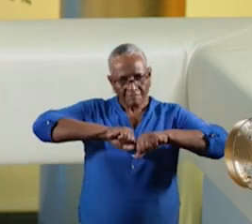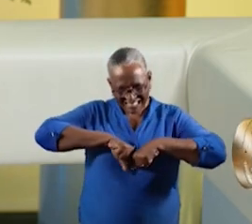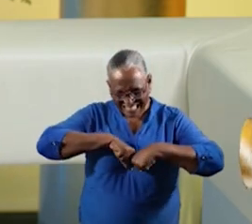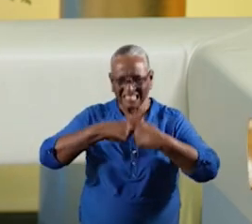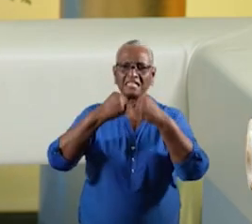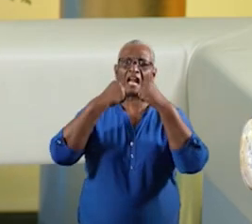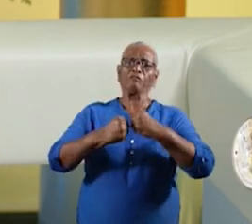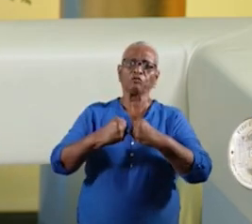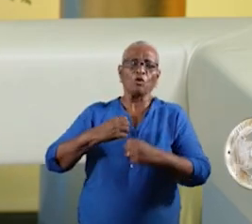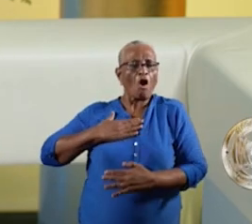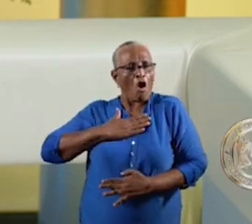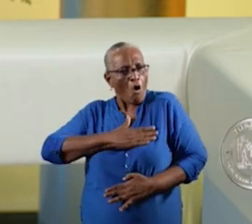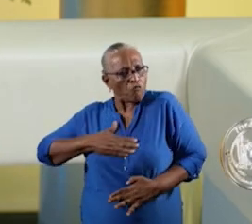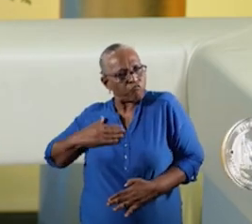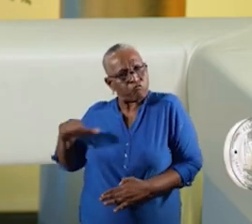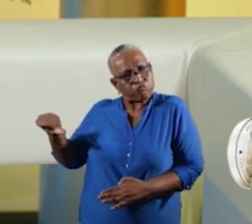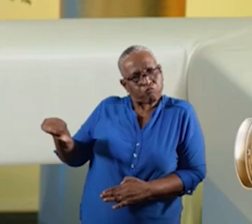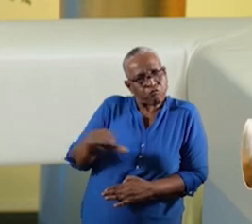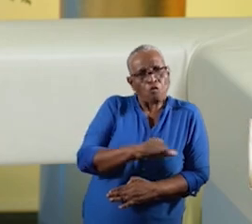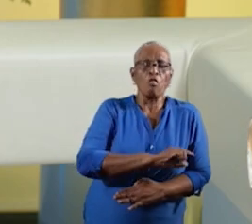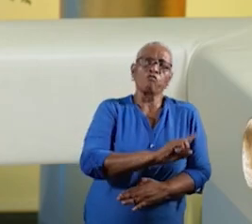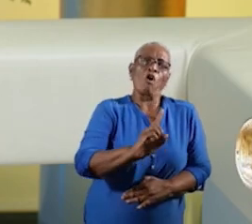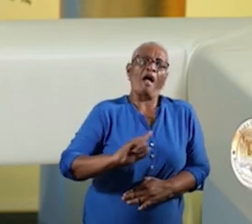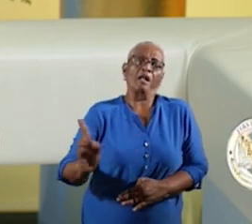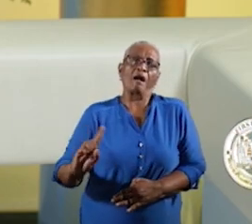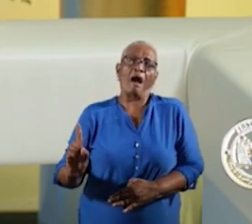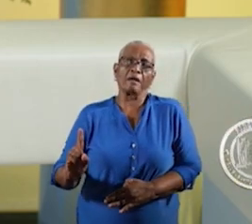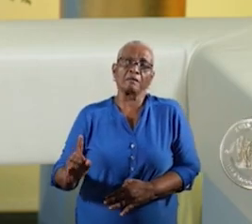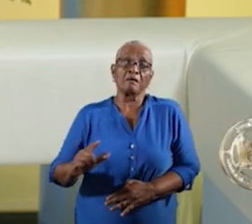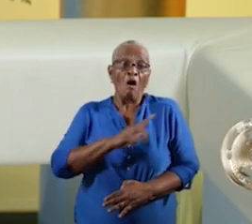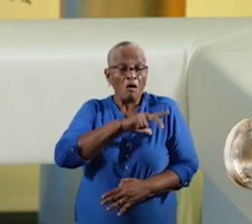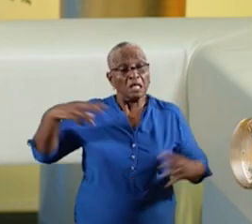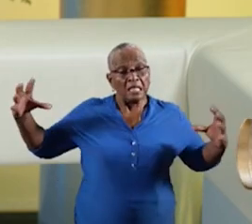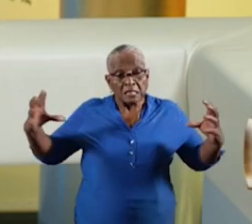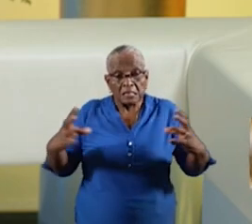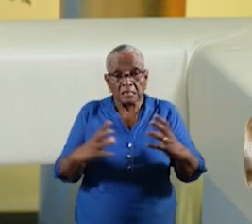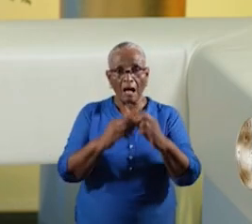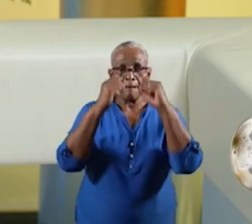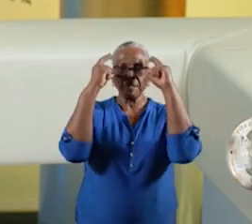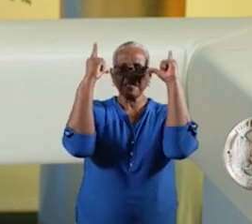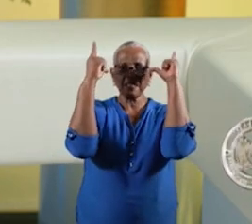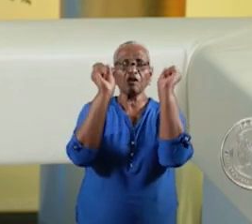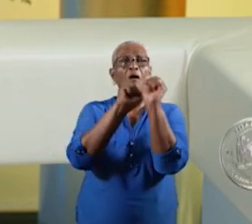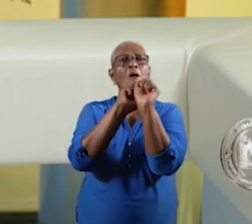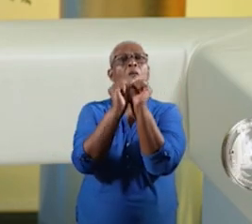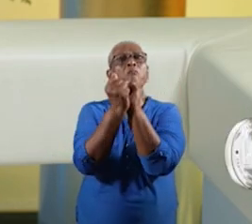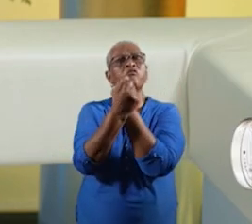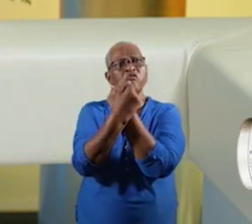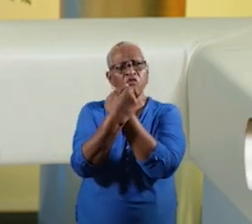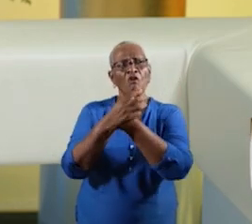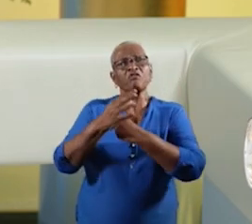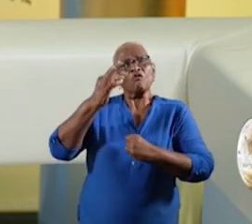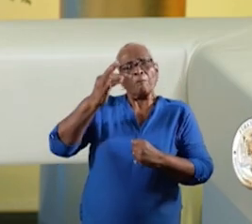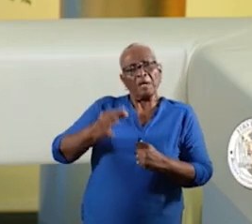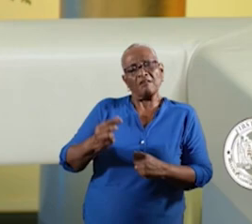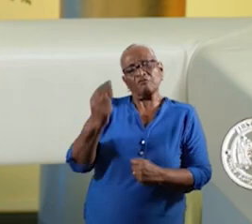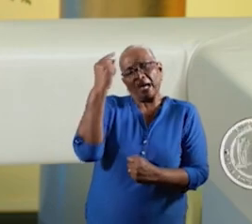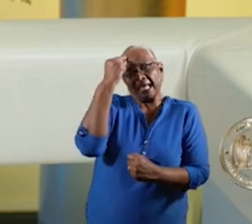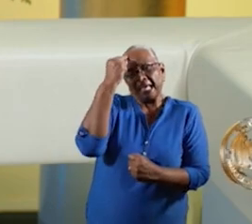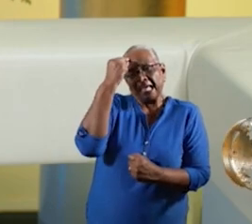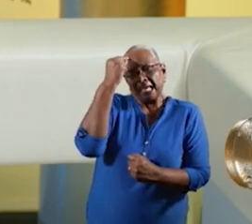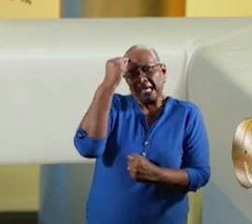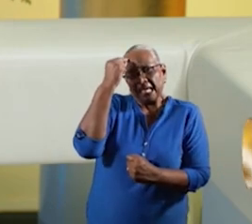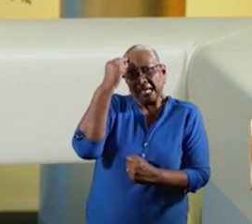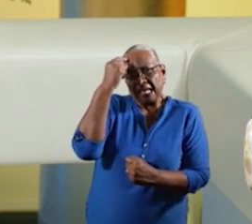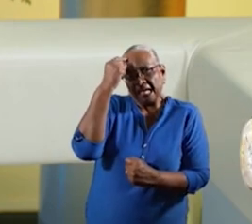van veerkracht en empathie. We moeten onze samenleving omvormen tot een plaats waar